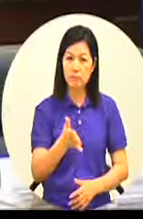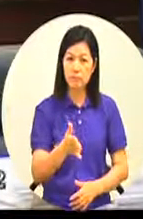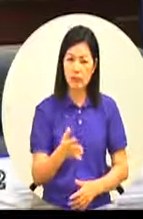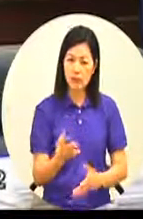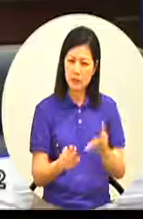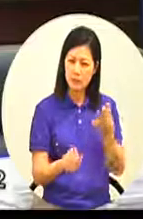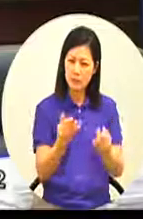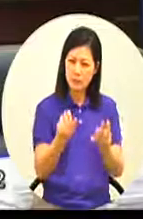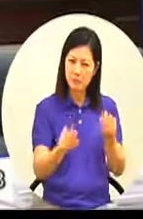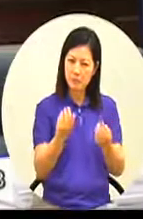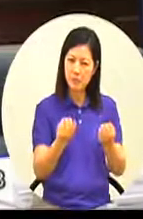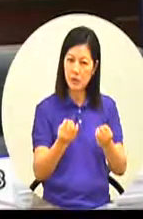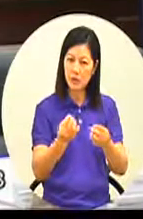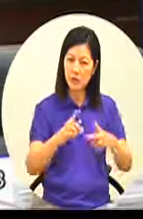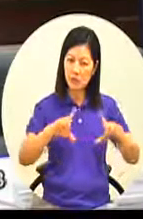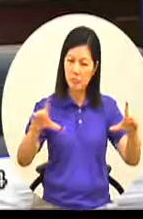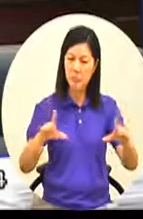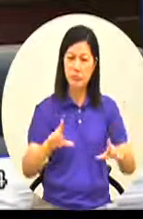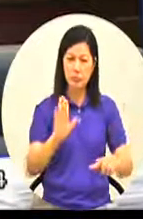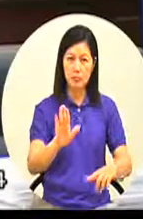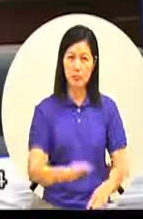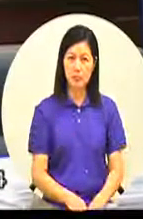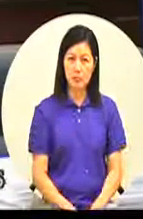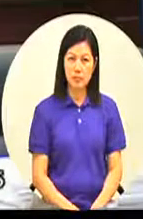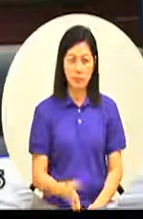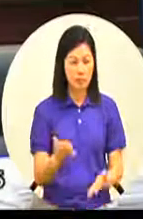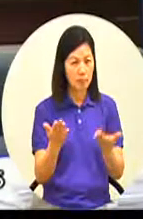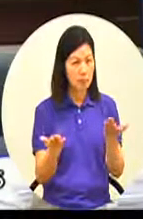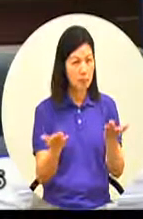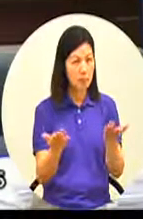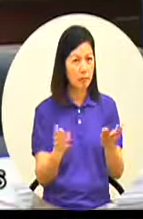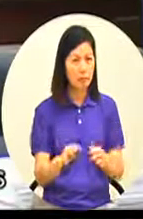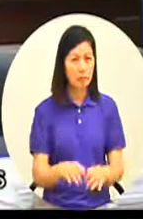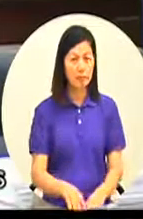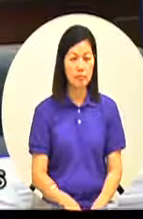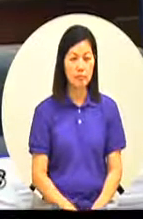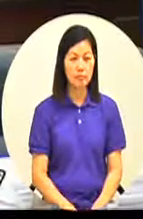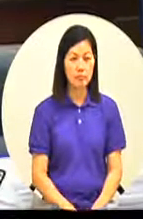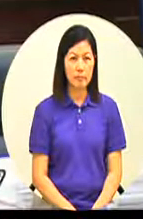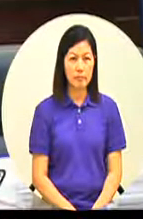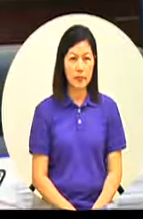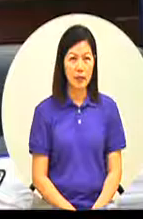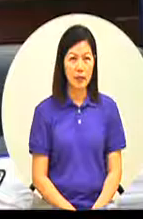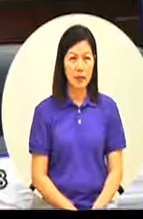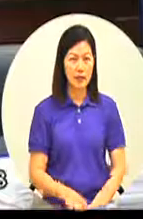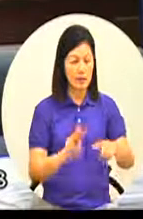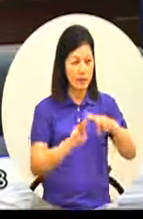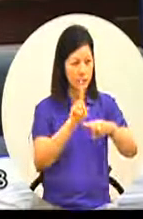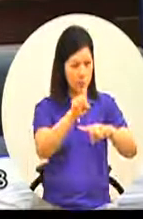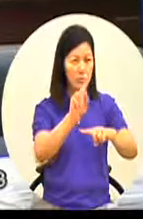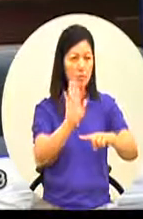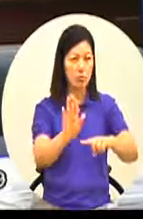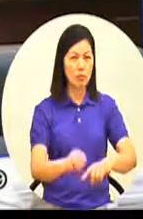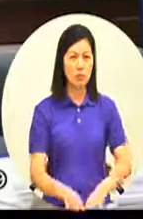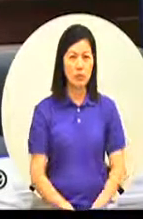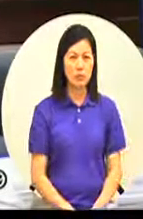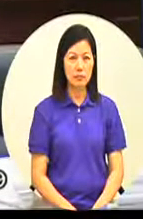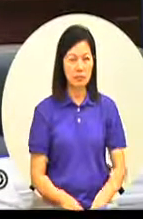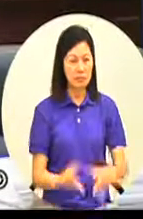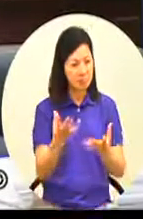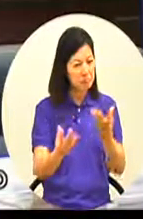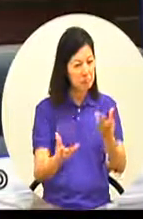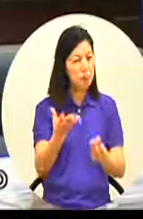大的，就是泛蓝的部分的大概是他的1/3，我想那个比例也蛮